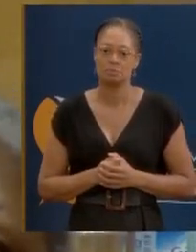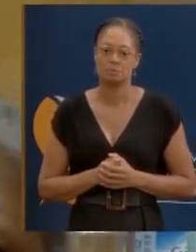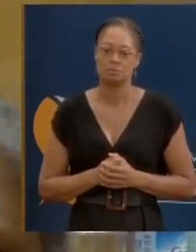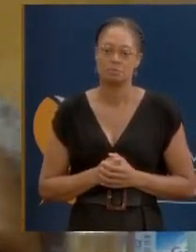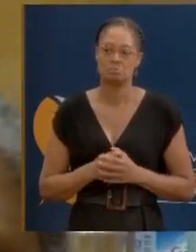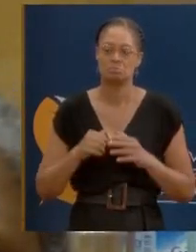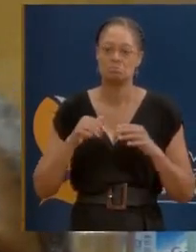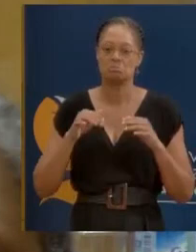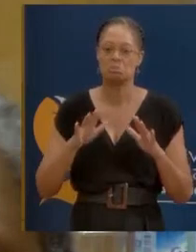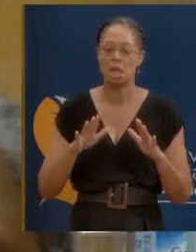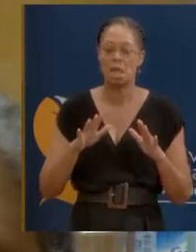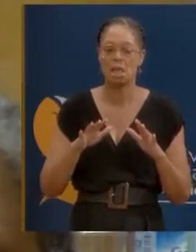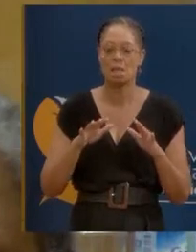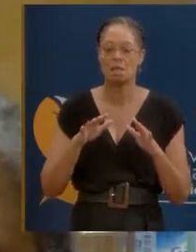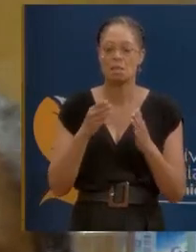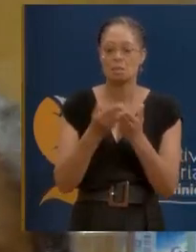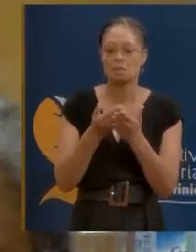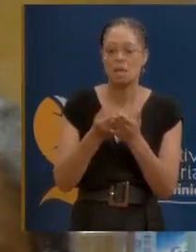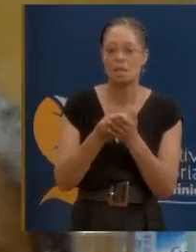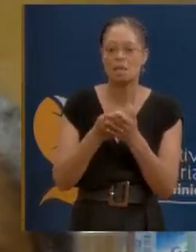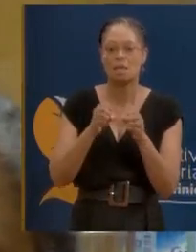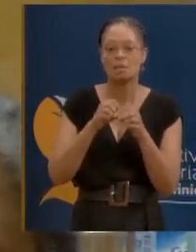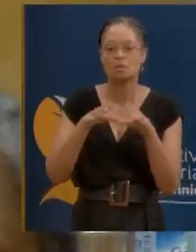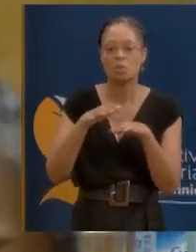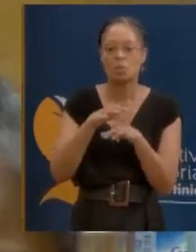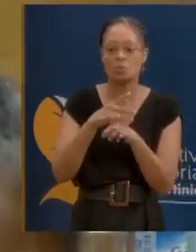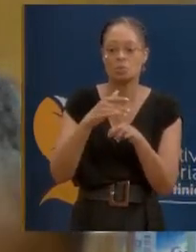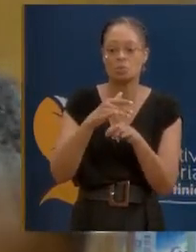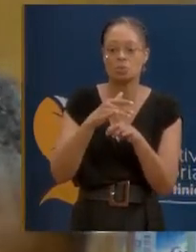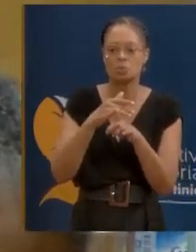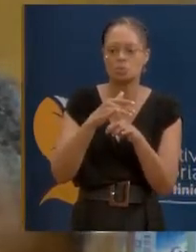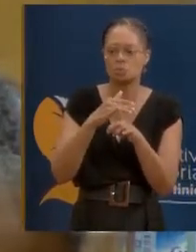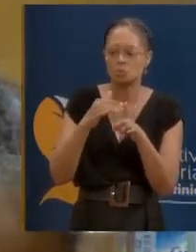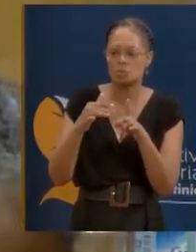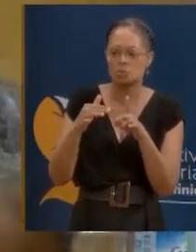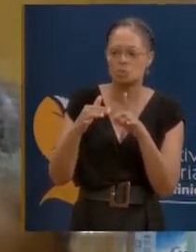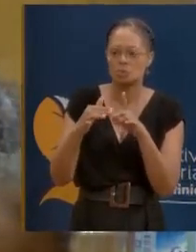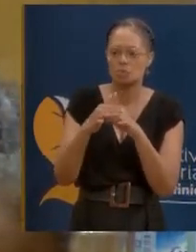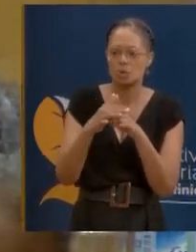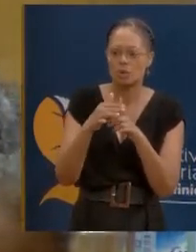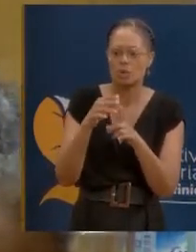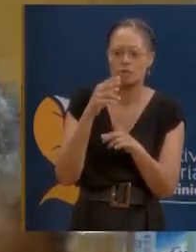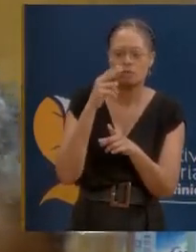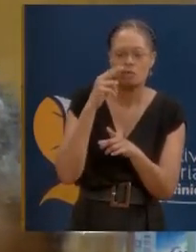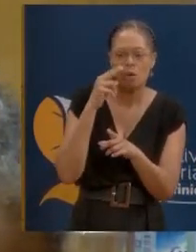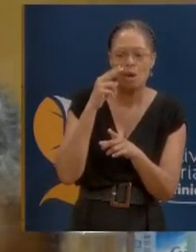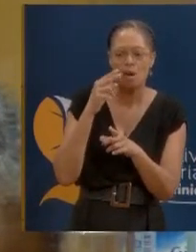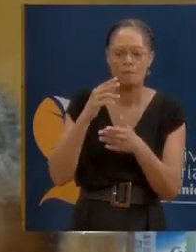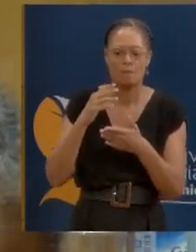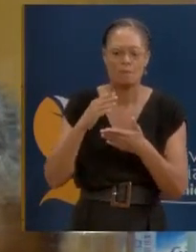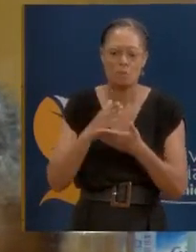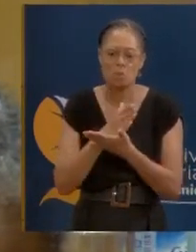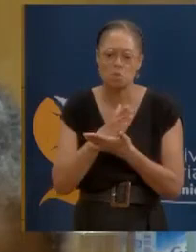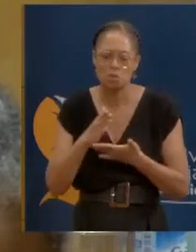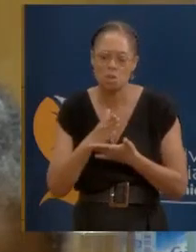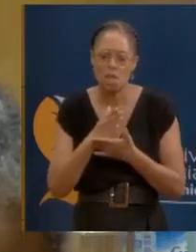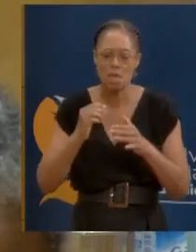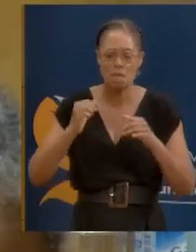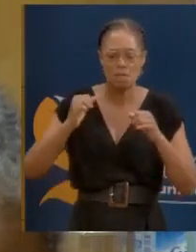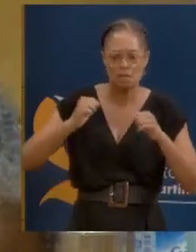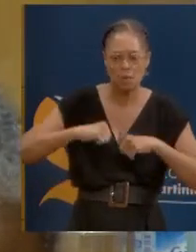Mais c'est sur les réseaux, puisque c'est là qu'on doit les informer. Nous voyons un projet d'accord de